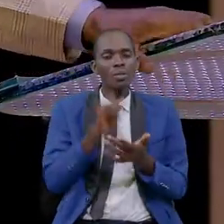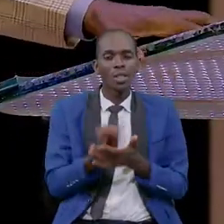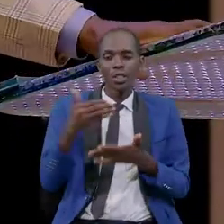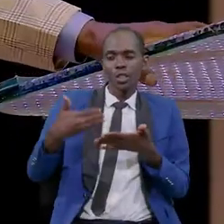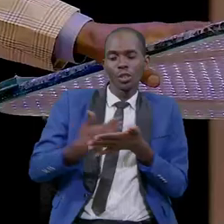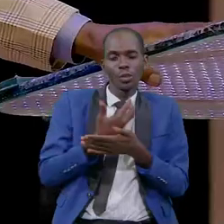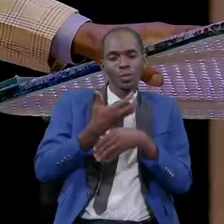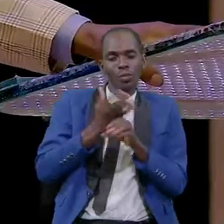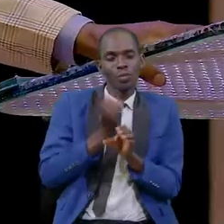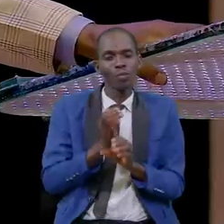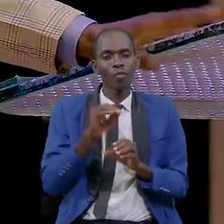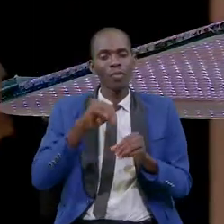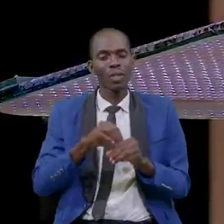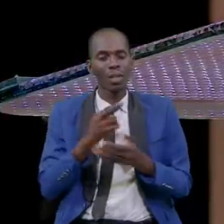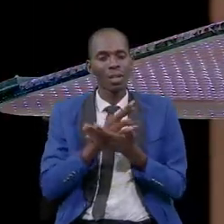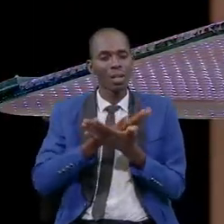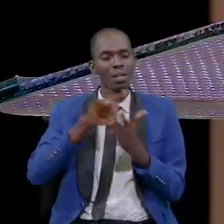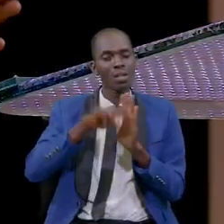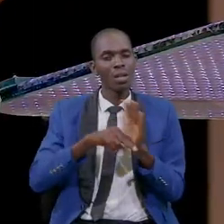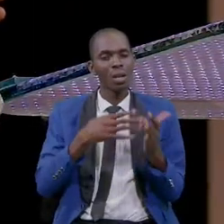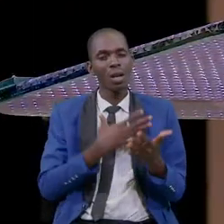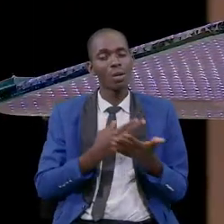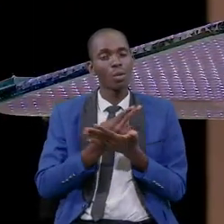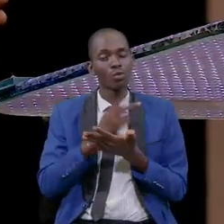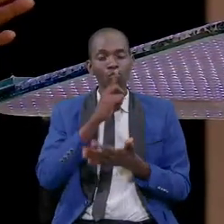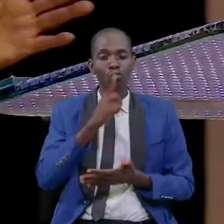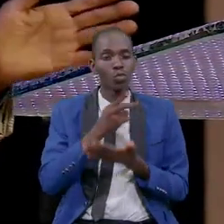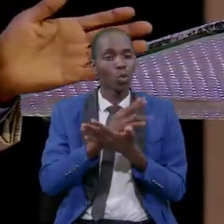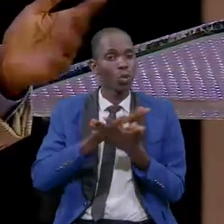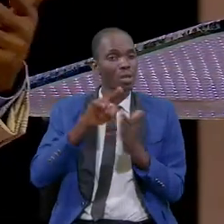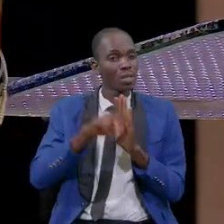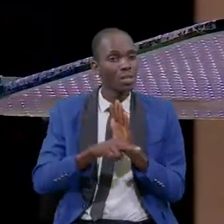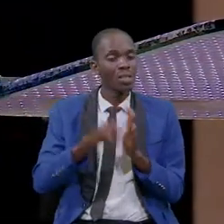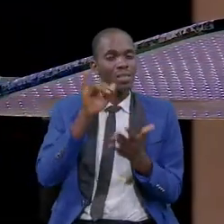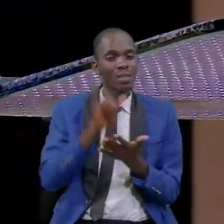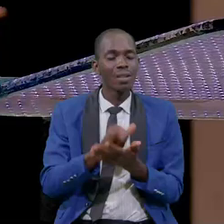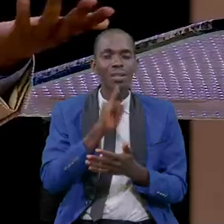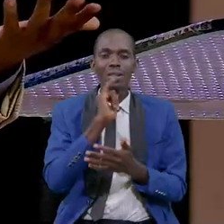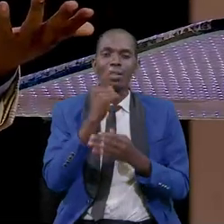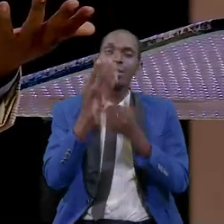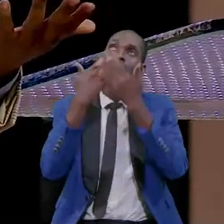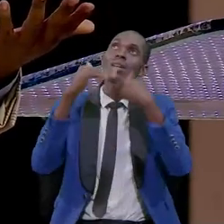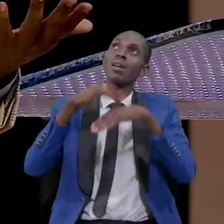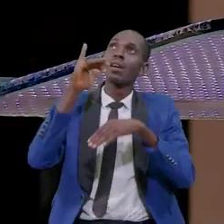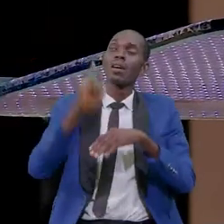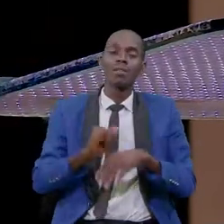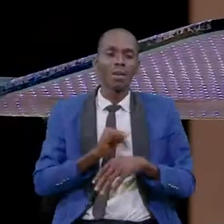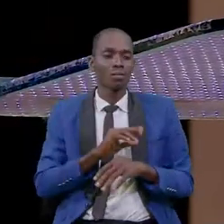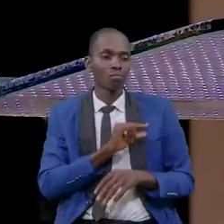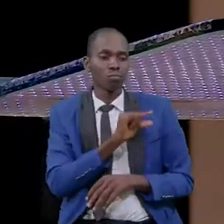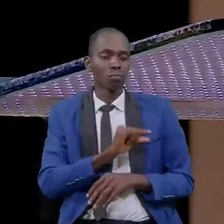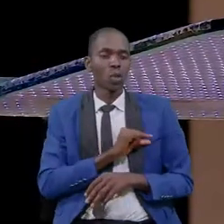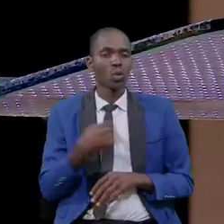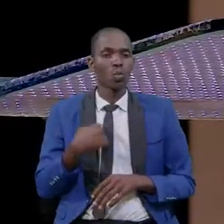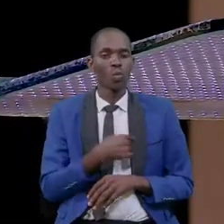avez cette nouvelle justice, dans la sainteté. Alors, ça, c'est la vertu céleste